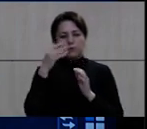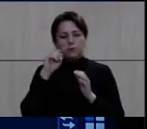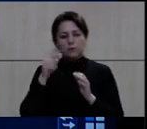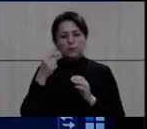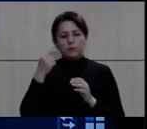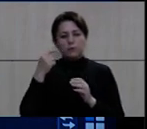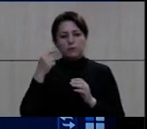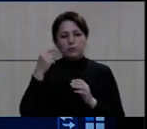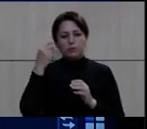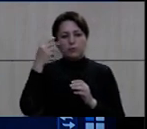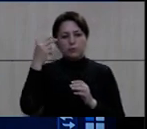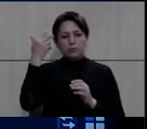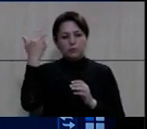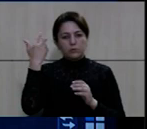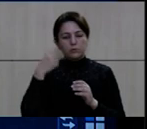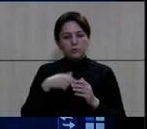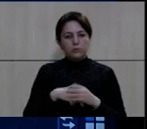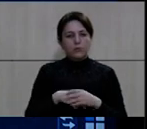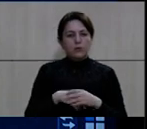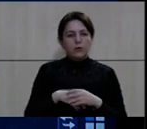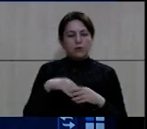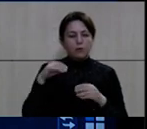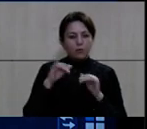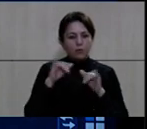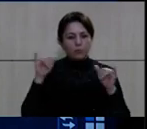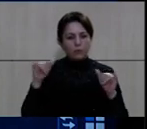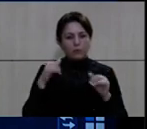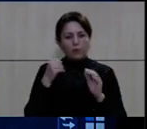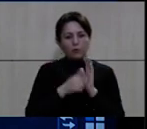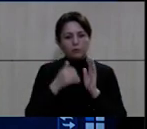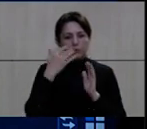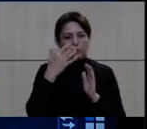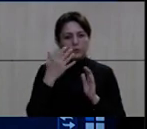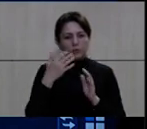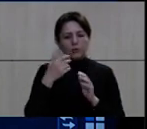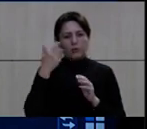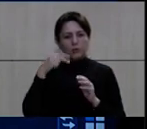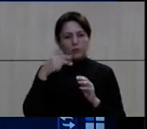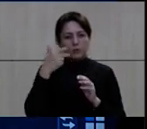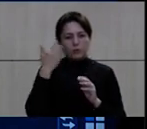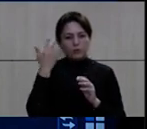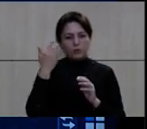болады. Хазырге еткенімдік көпайтманы 65-тан 33-ні